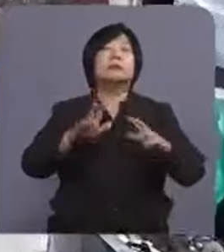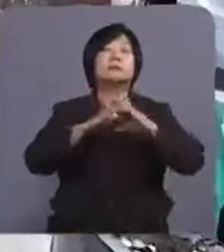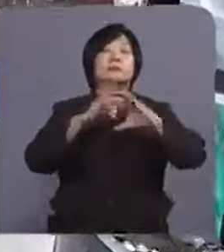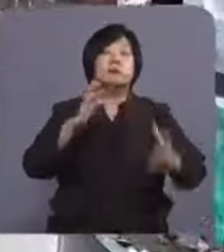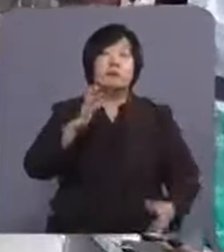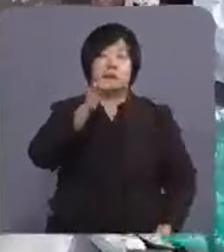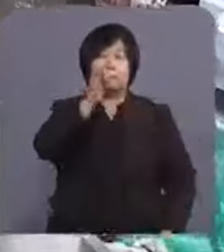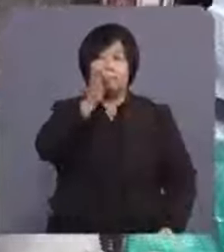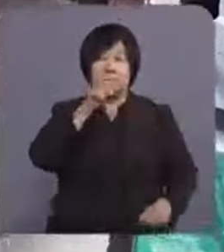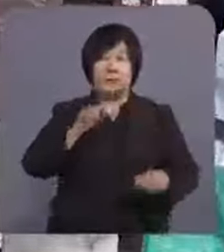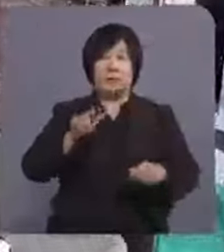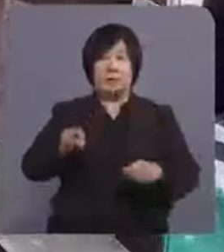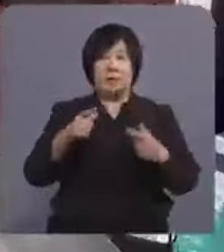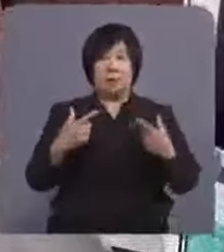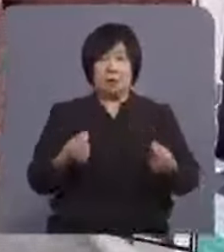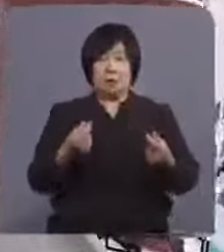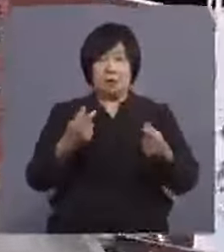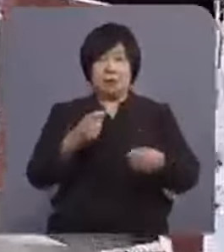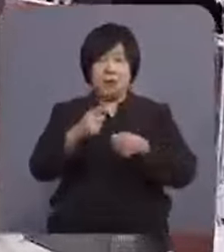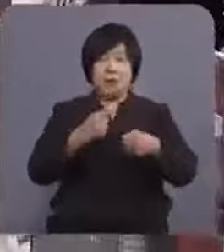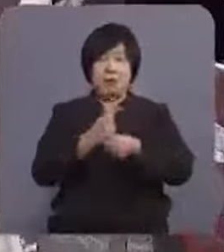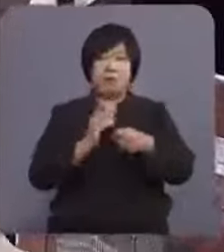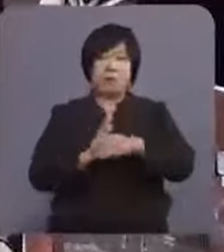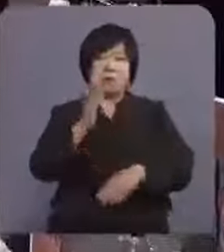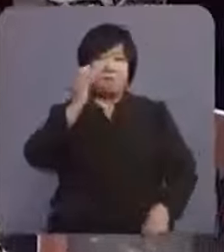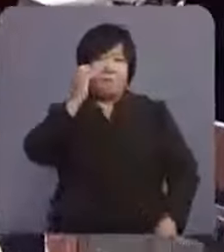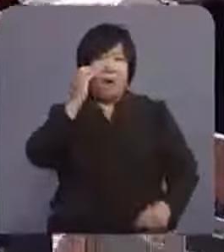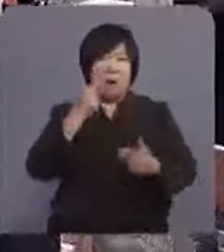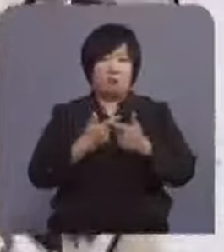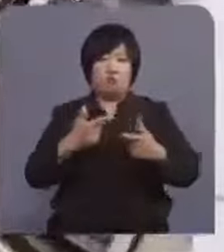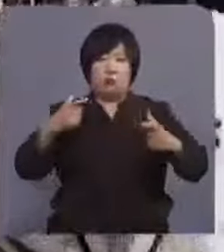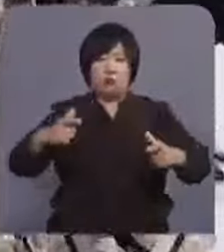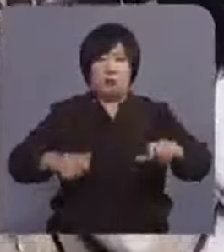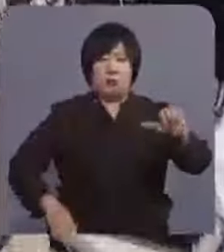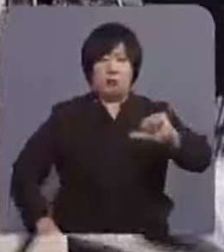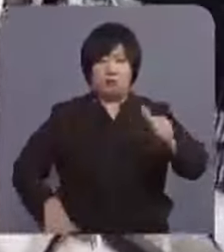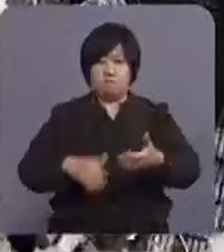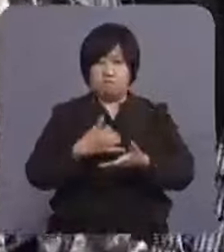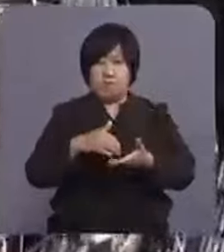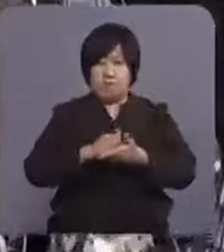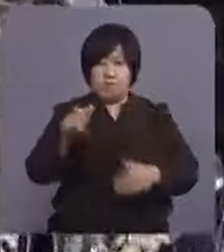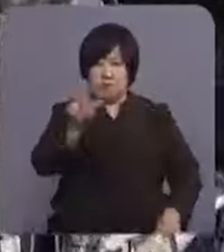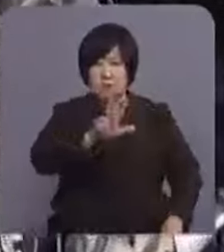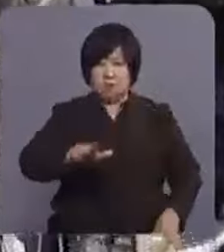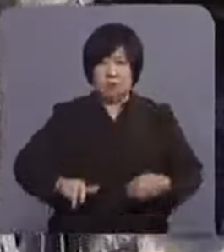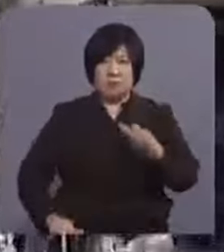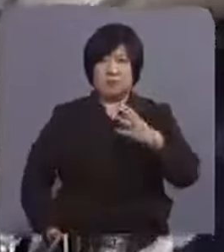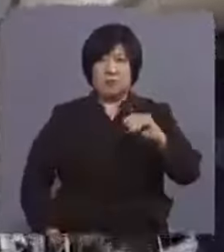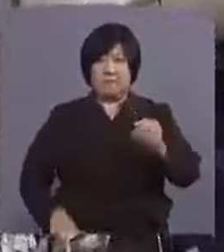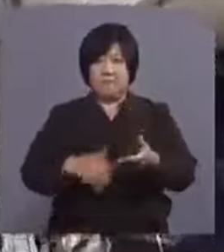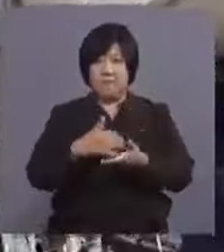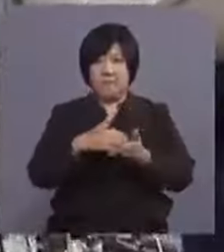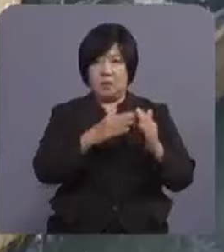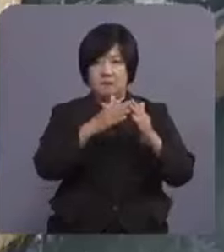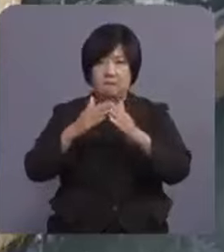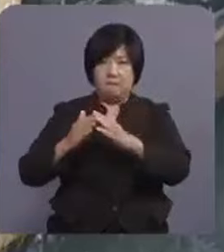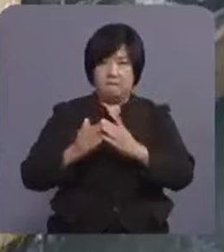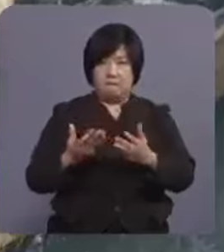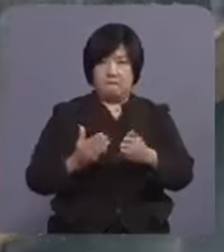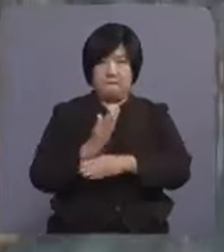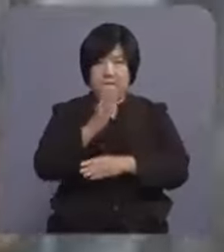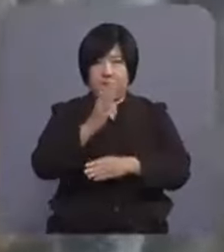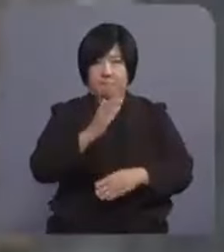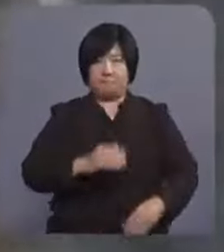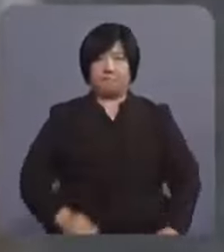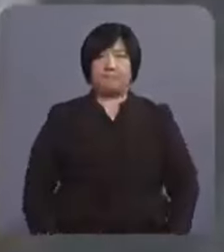이곳처럼 1년 이상 방치된 빈집이 부산에 만 약 5천호 전국적으로는 13만 호가 넘습니다